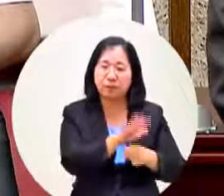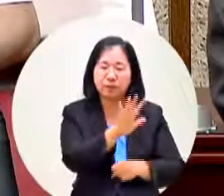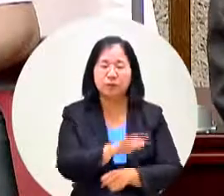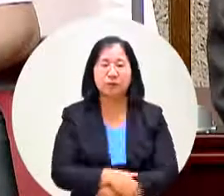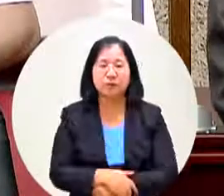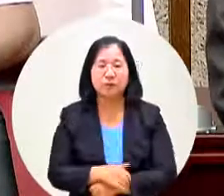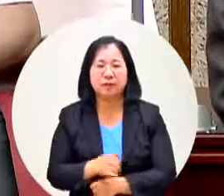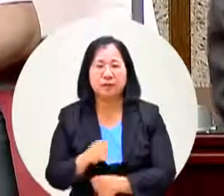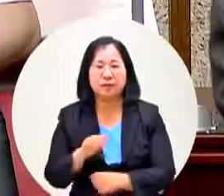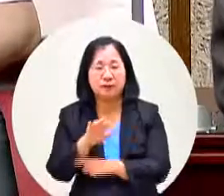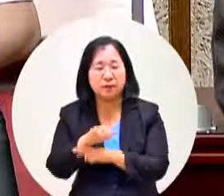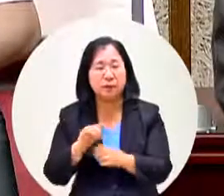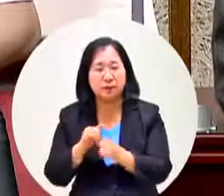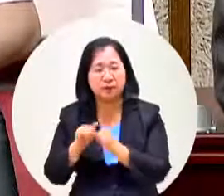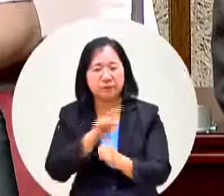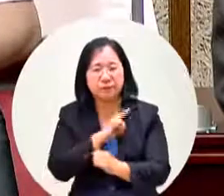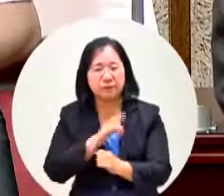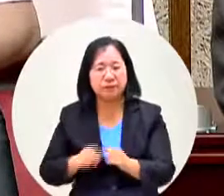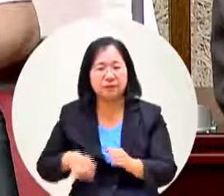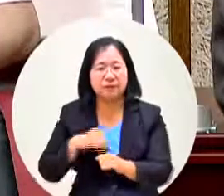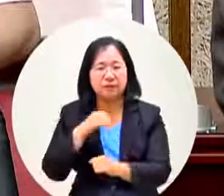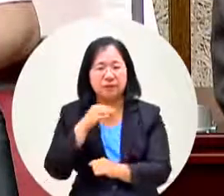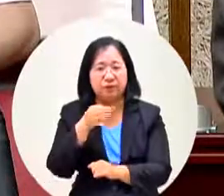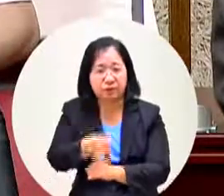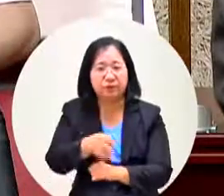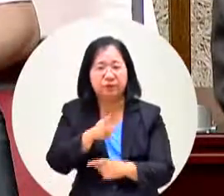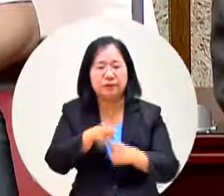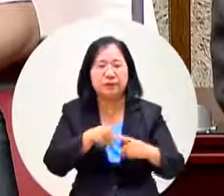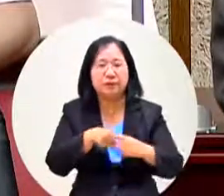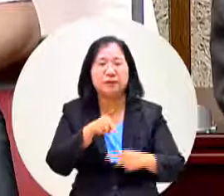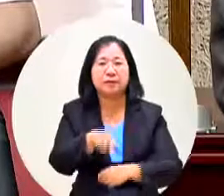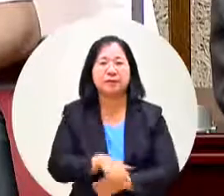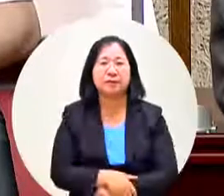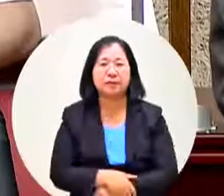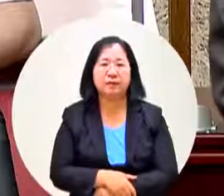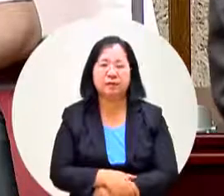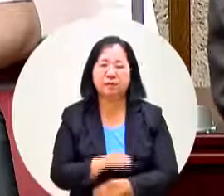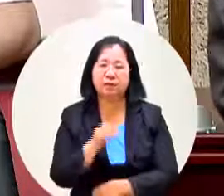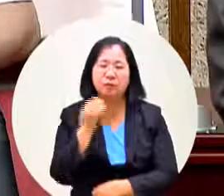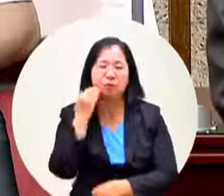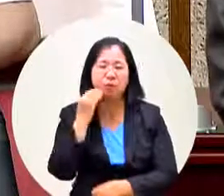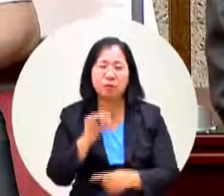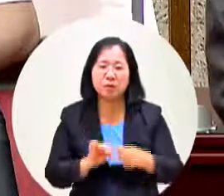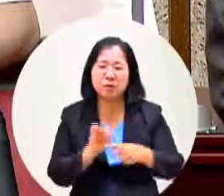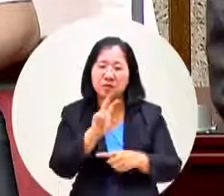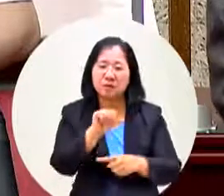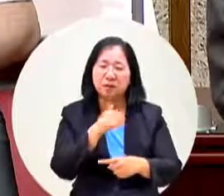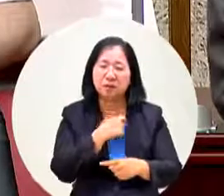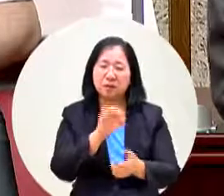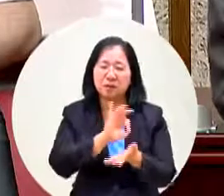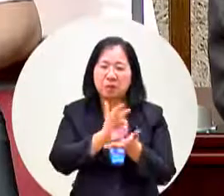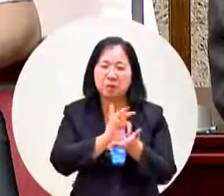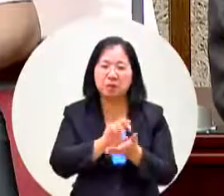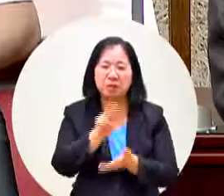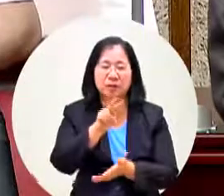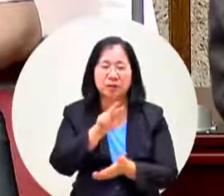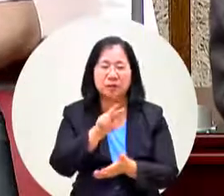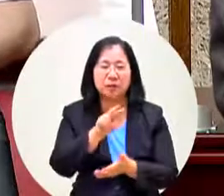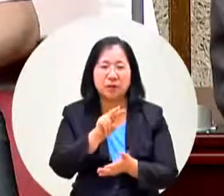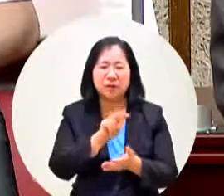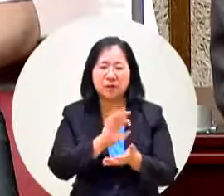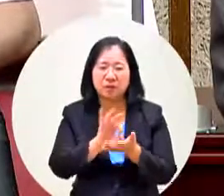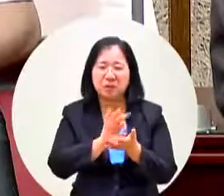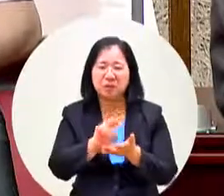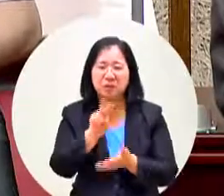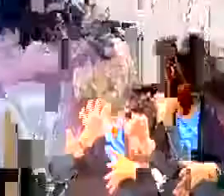总有2100公顷。啊，所以目前是亲像议员咧讲的，就是中央的补助的部分吼，就是有这